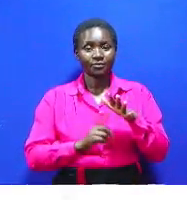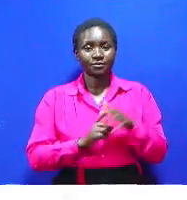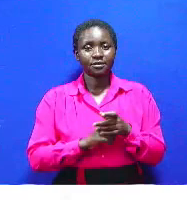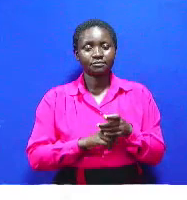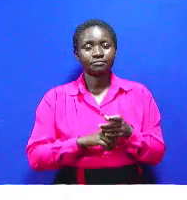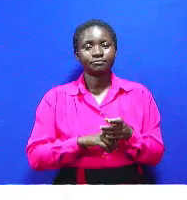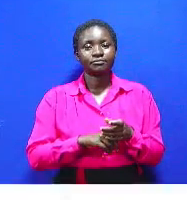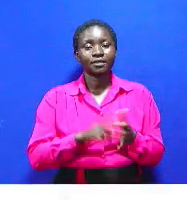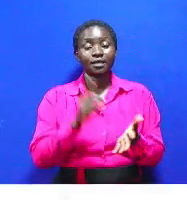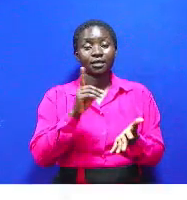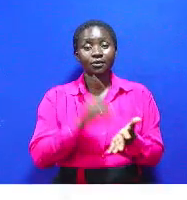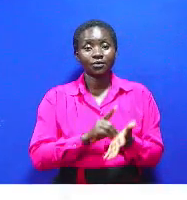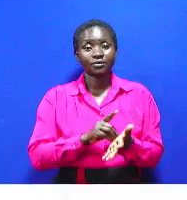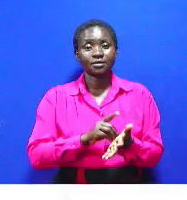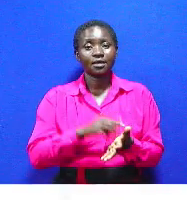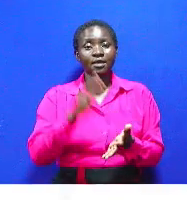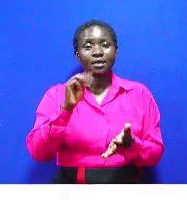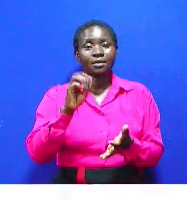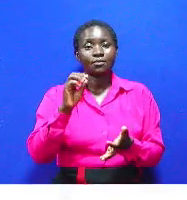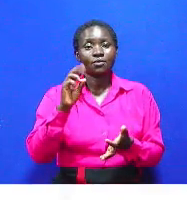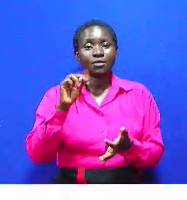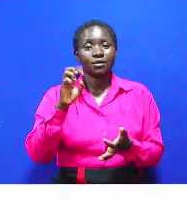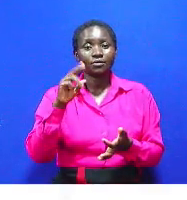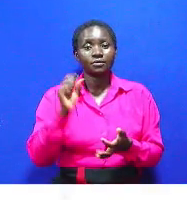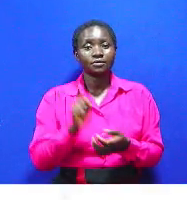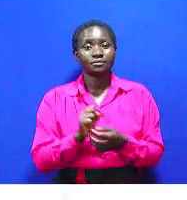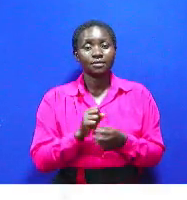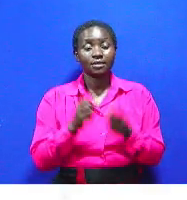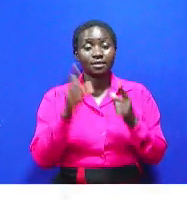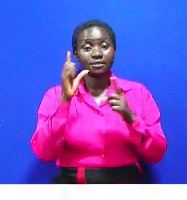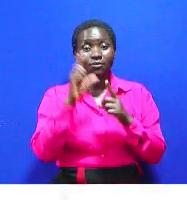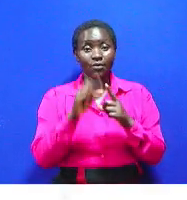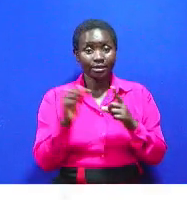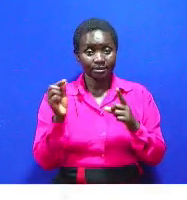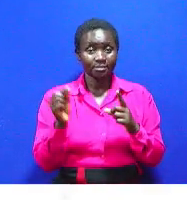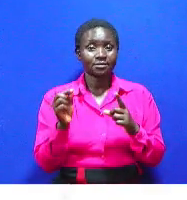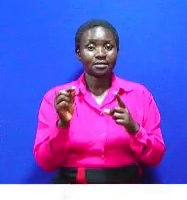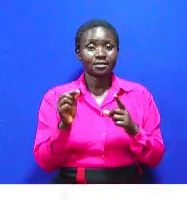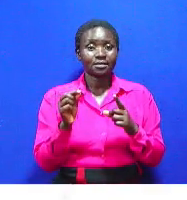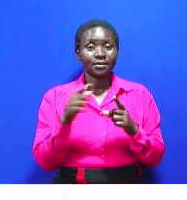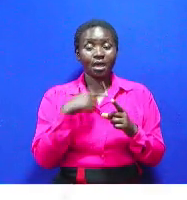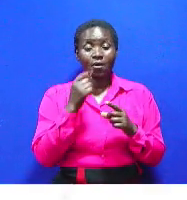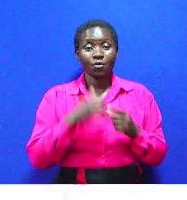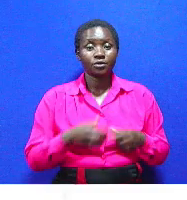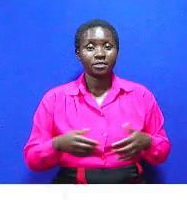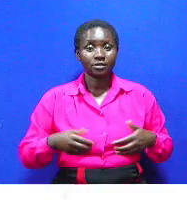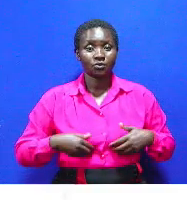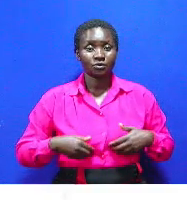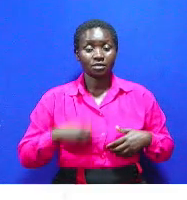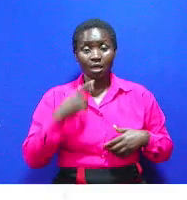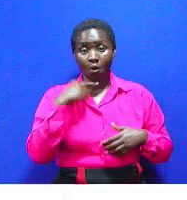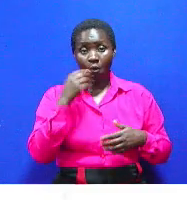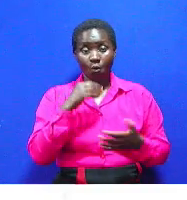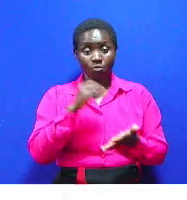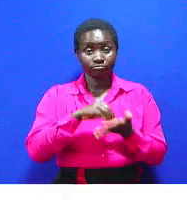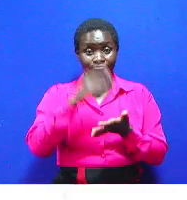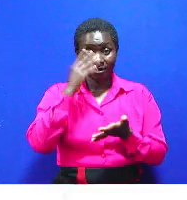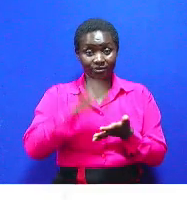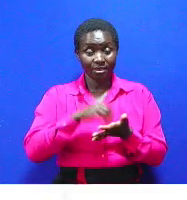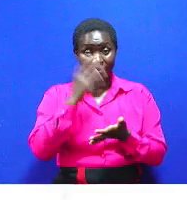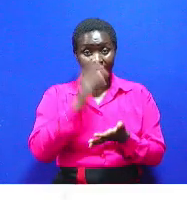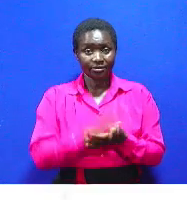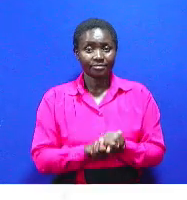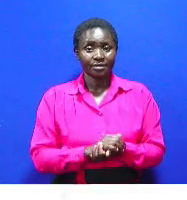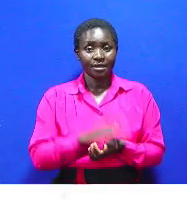Kisii Robert Munda magana Munda ntogwata abanyali bali abamura bayitombara abasomete na beke roki keo janyali bali